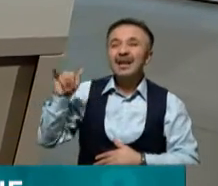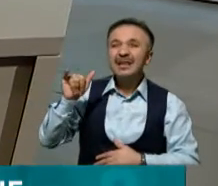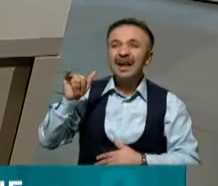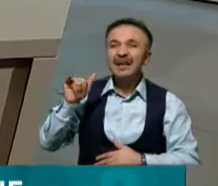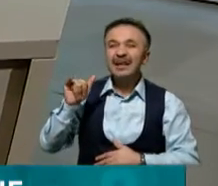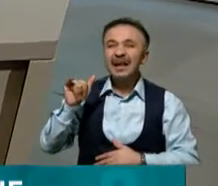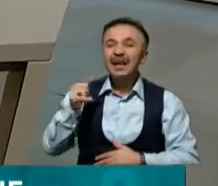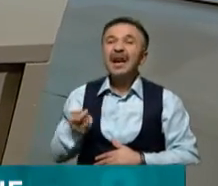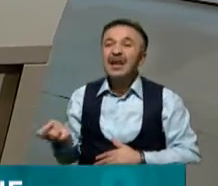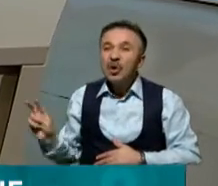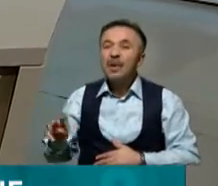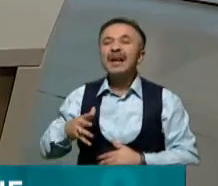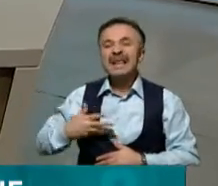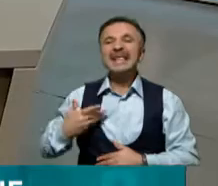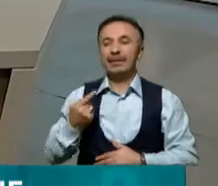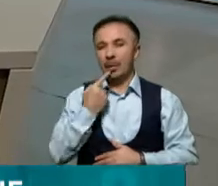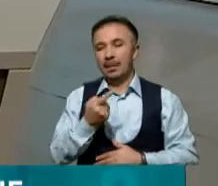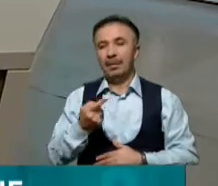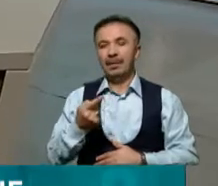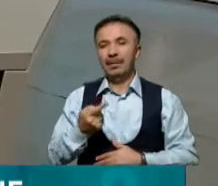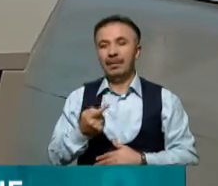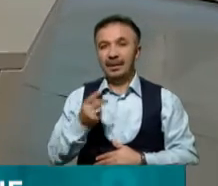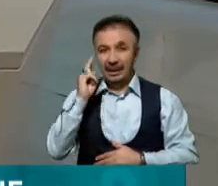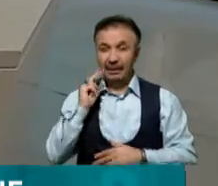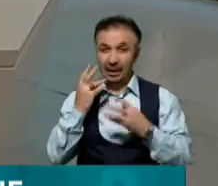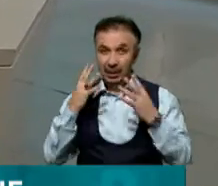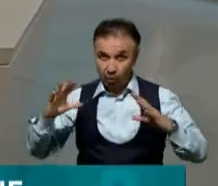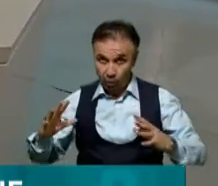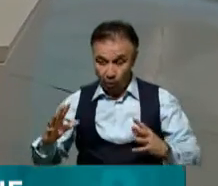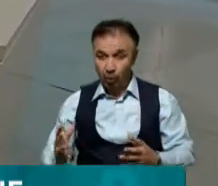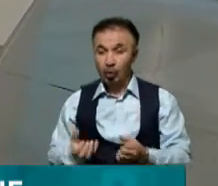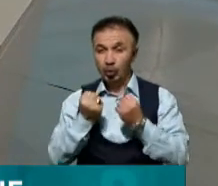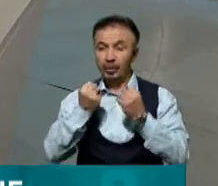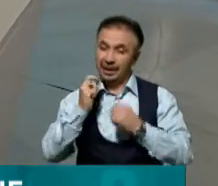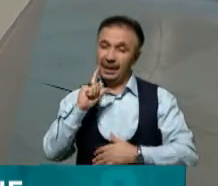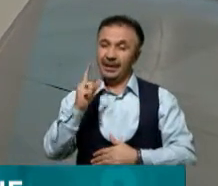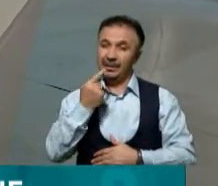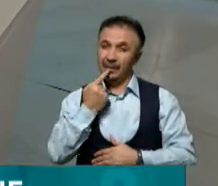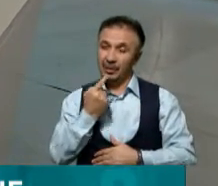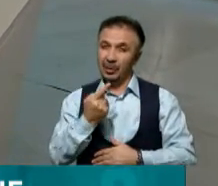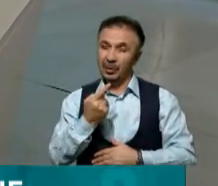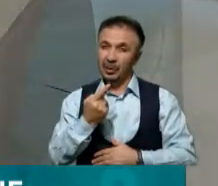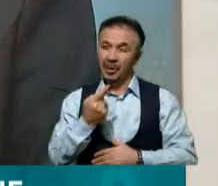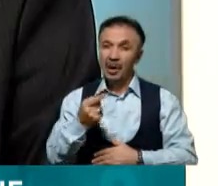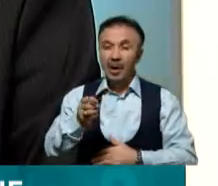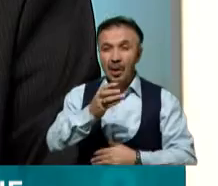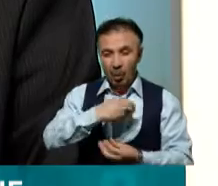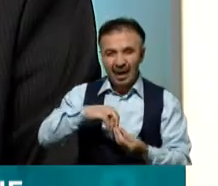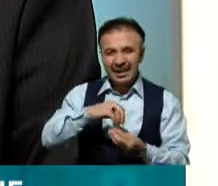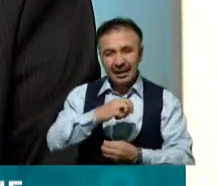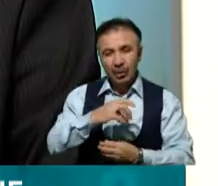istemiyorum. Temizlenmek istiyorum. Bu faiz günahından tevbenin şartları nelerdir? Yapacağı